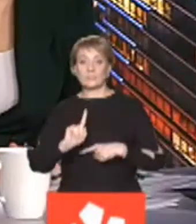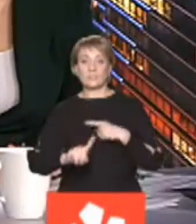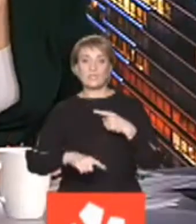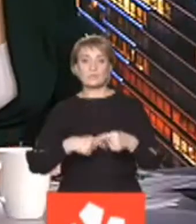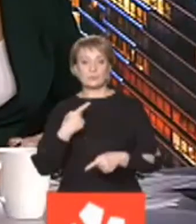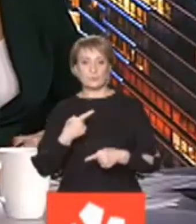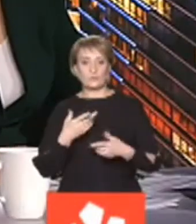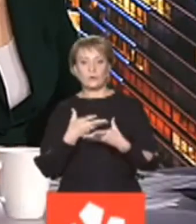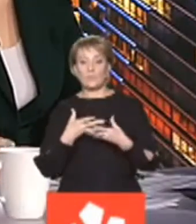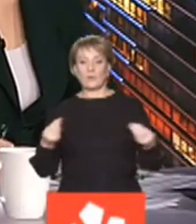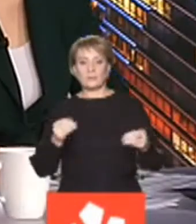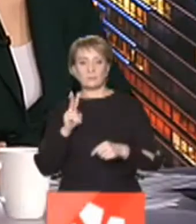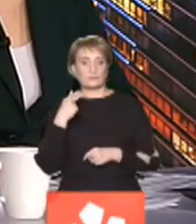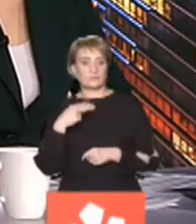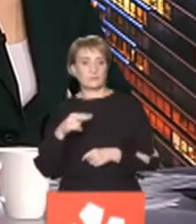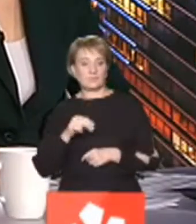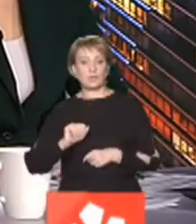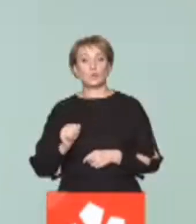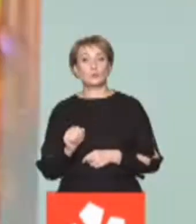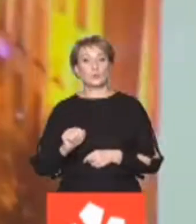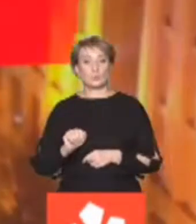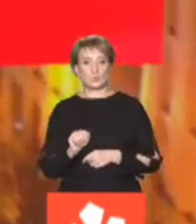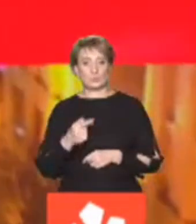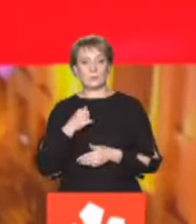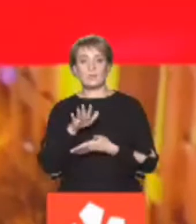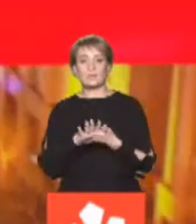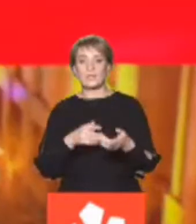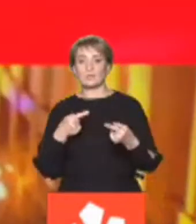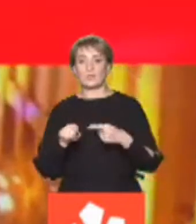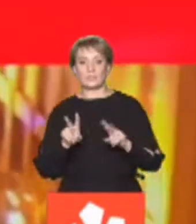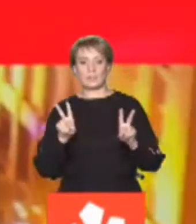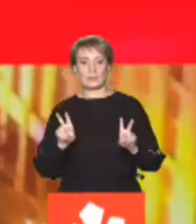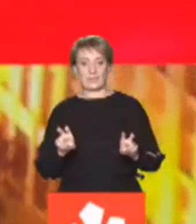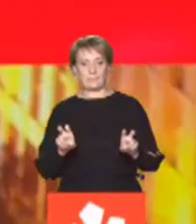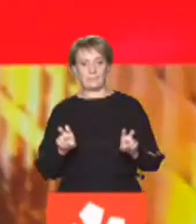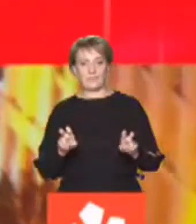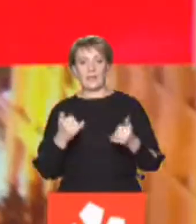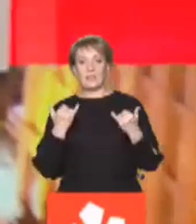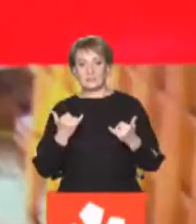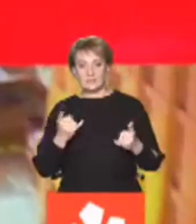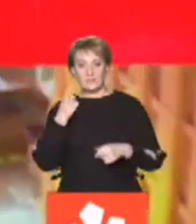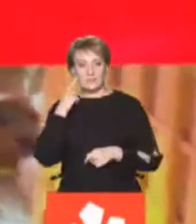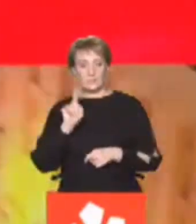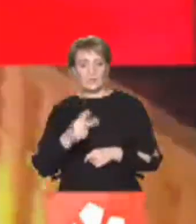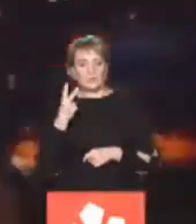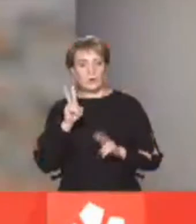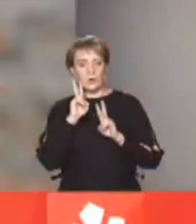сажати, побачимо. І кого? Друзі, ну а ми далі до інших тем. Саме сьогодні стало відомо, що двоє невідомих у Голосіївському